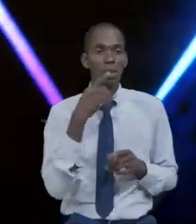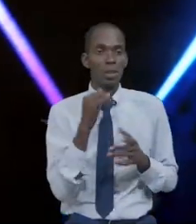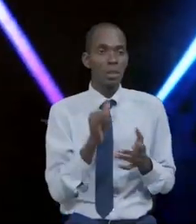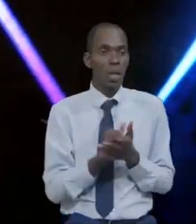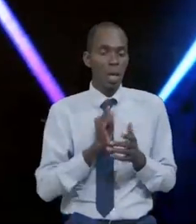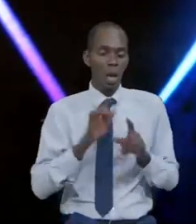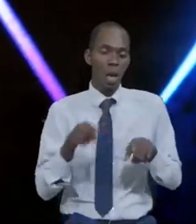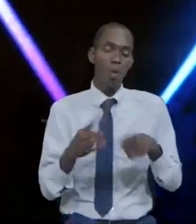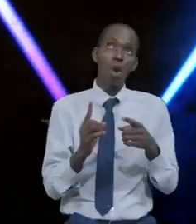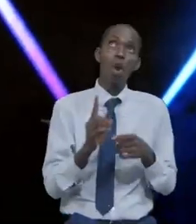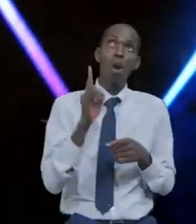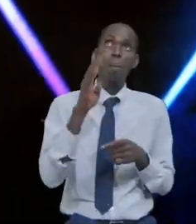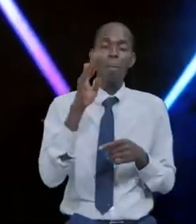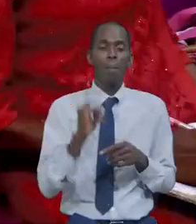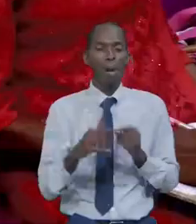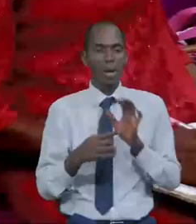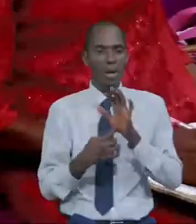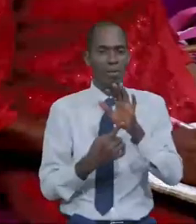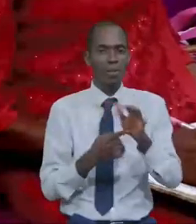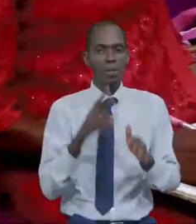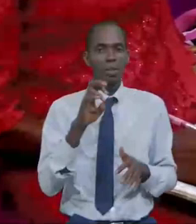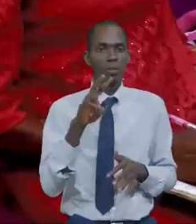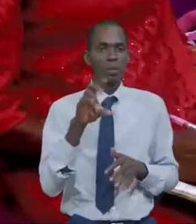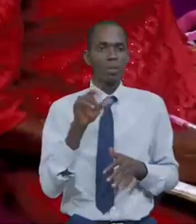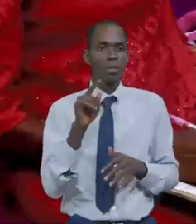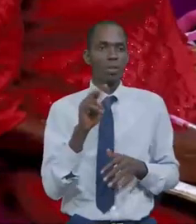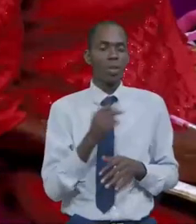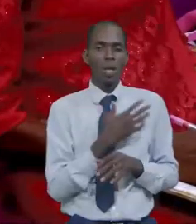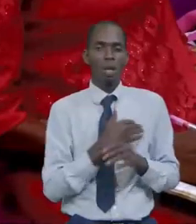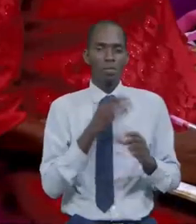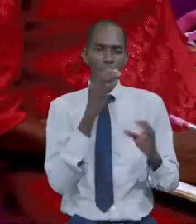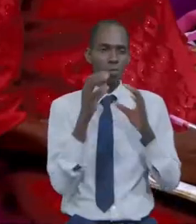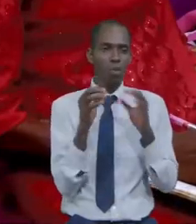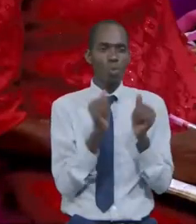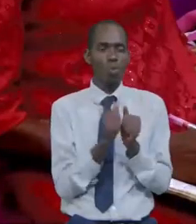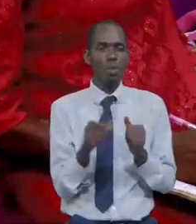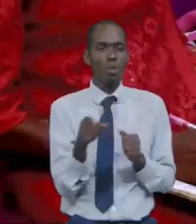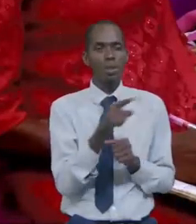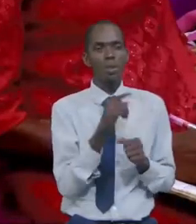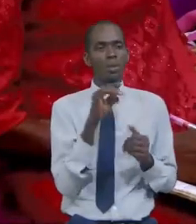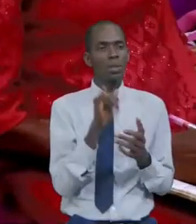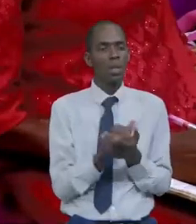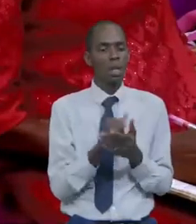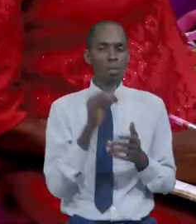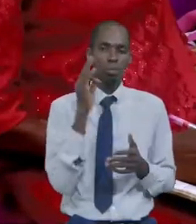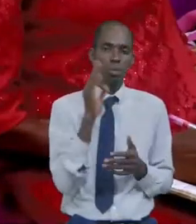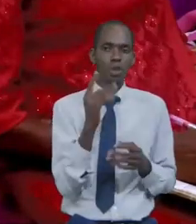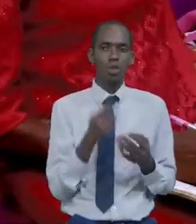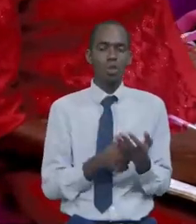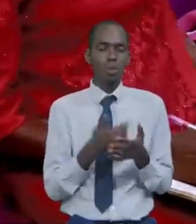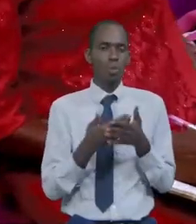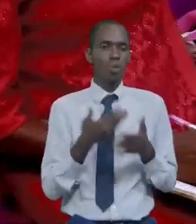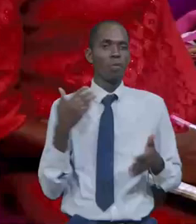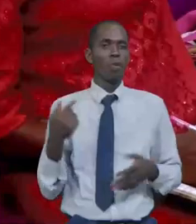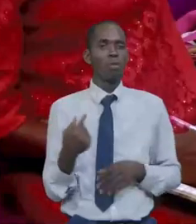ai exposé l'évangile que je prêche parmi les païens.